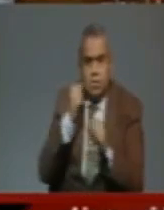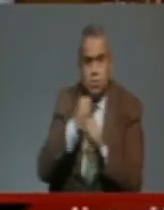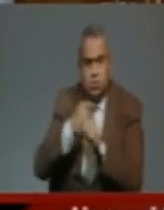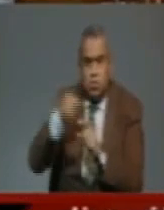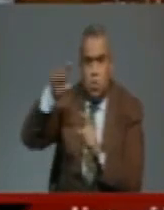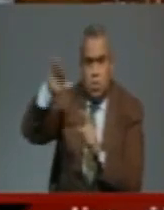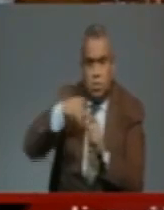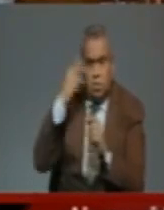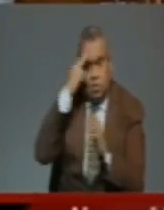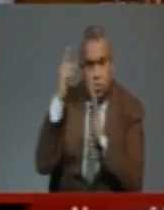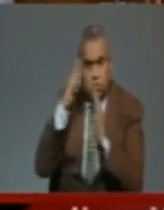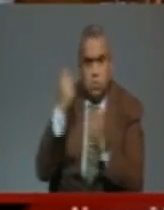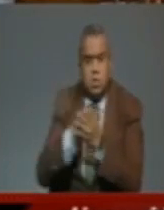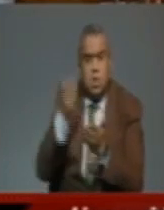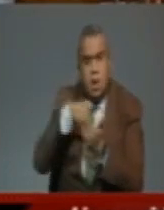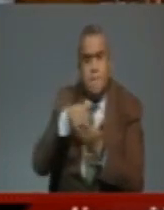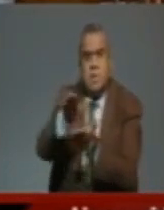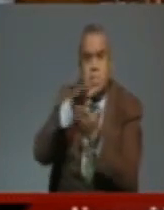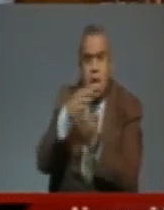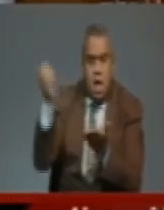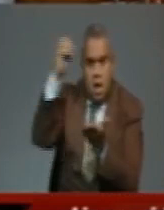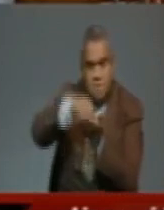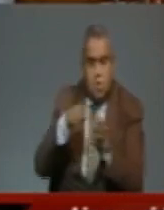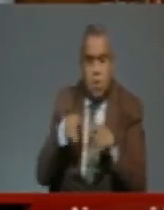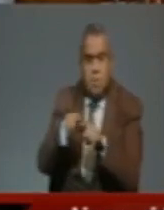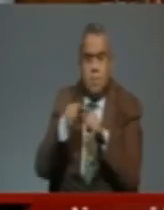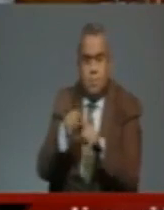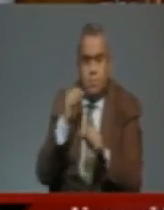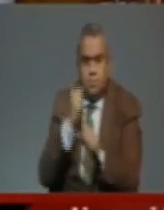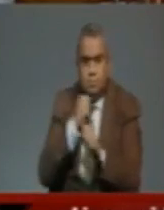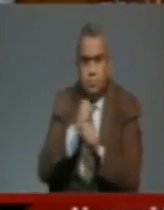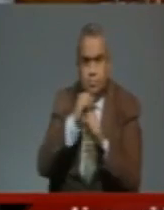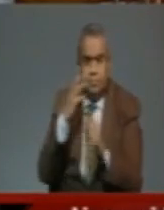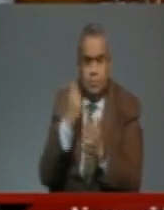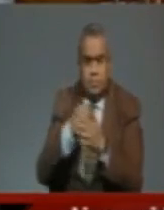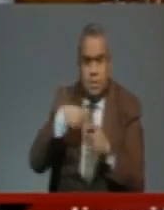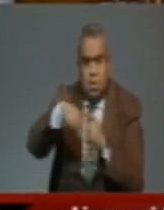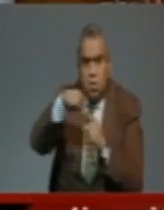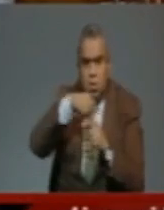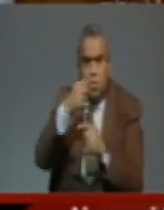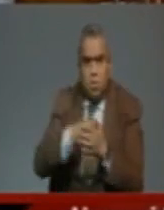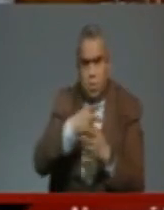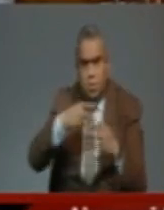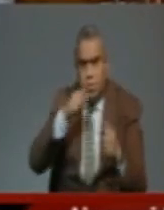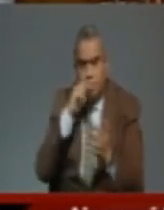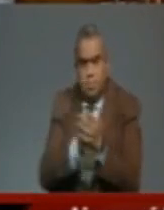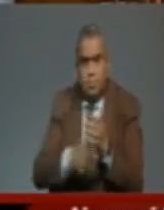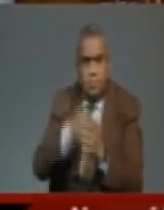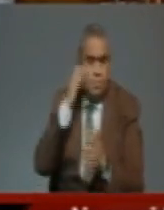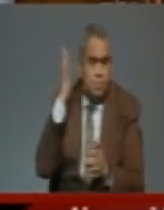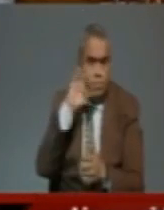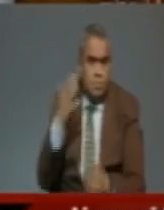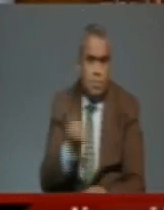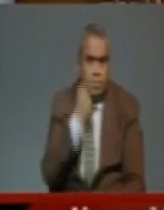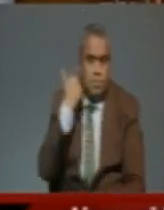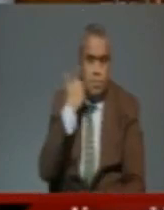السعوديه ونقل بعض البضائع بهذه الشاحنات البسيطه. طبعا في خطوط ايضا اخرى ولكن دول اللي مملوكين لينا. كان لازم